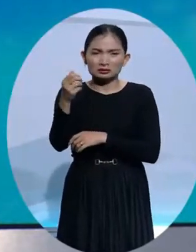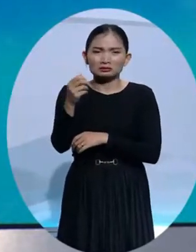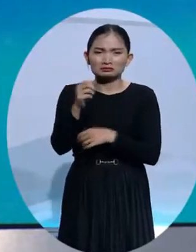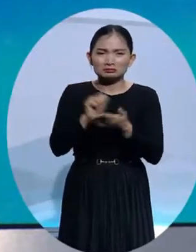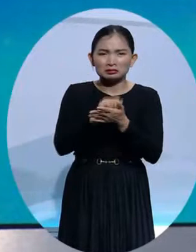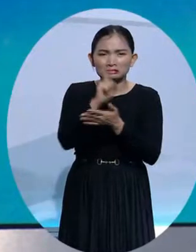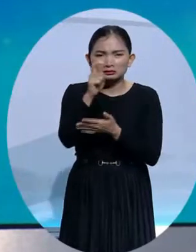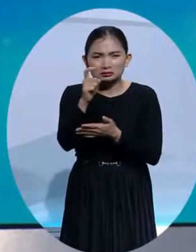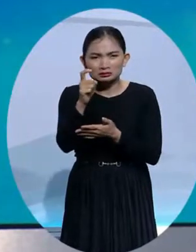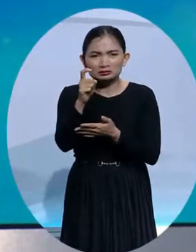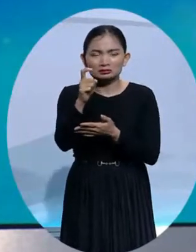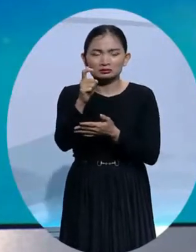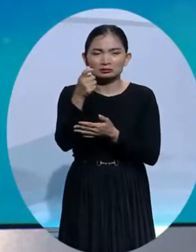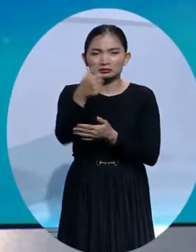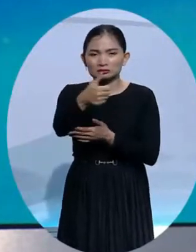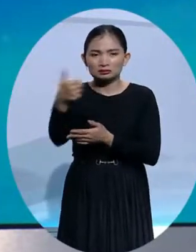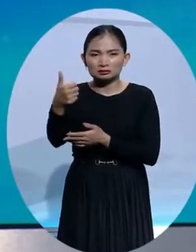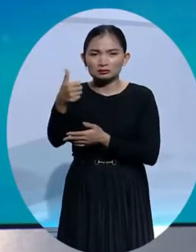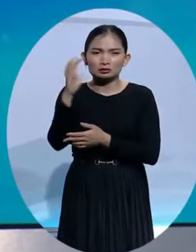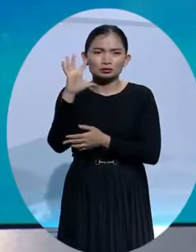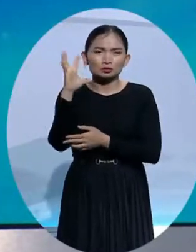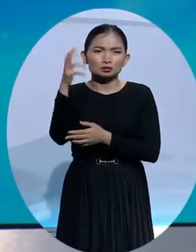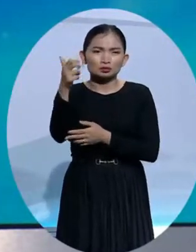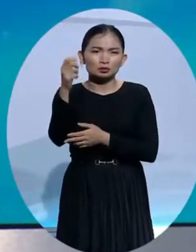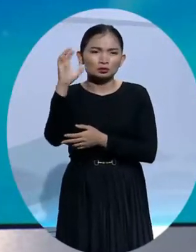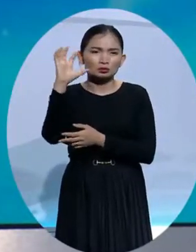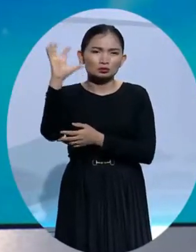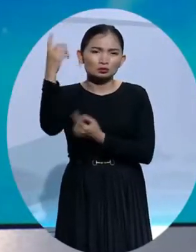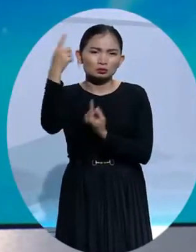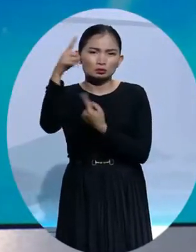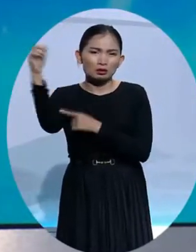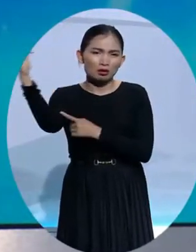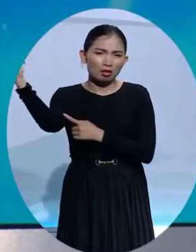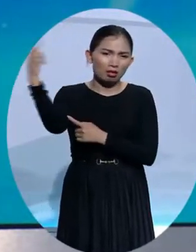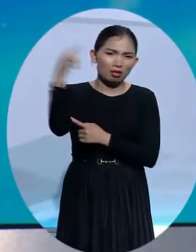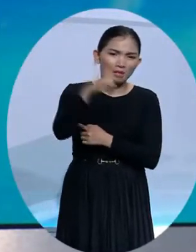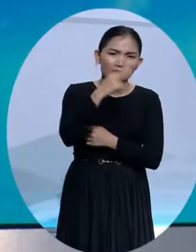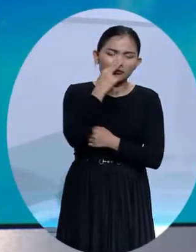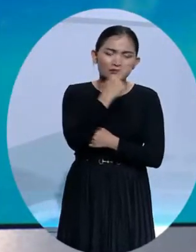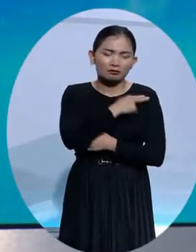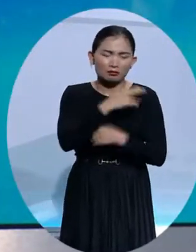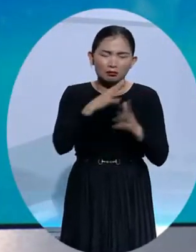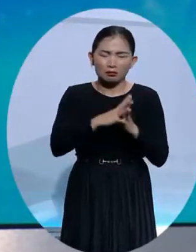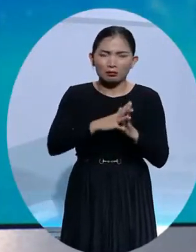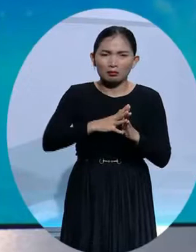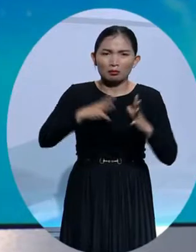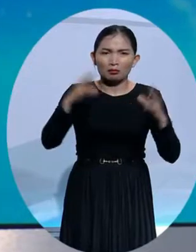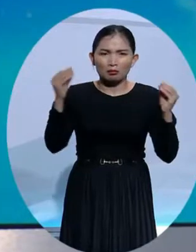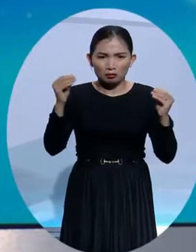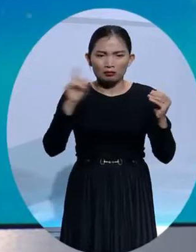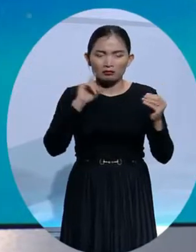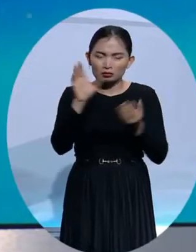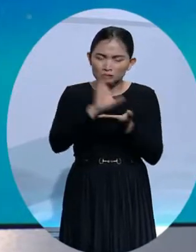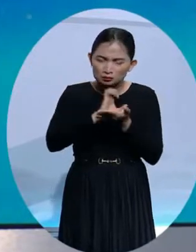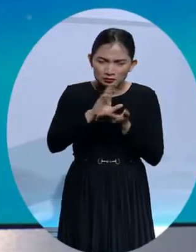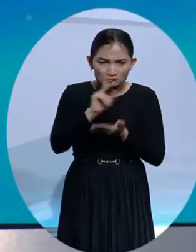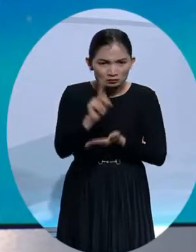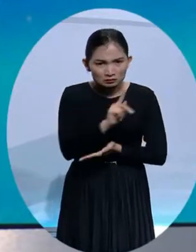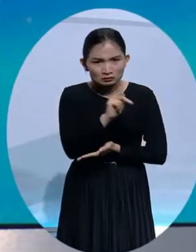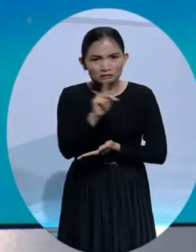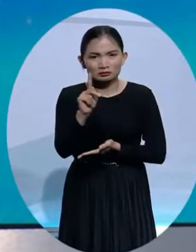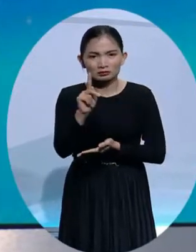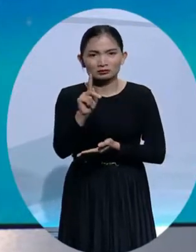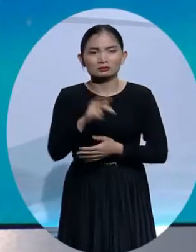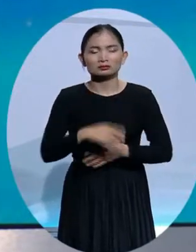Việt Nam dự báo sẽ tăng cao. Ngành du lịch Thành phố Hồ Chí Minh cũng đã gấp rút có sự chuẩn bị về mọi mặt, từ nguồn nhân lực đến các sản phẩm, dịch